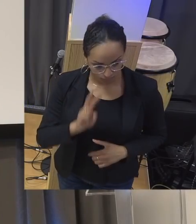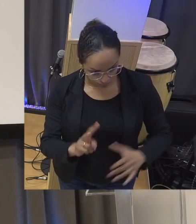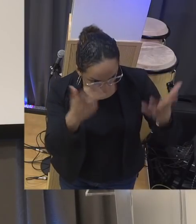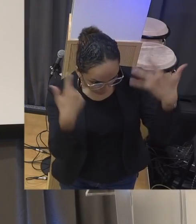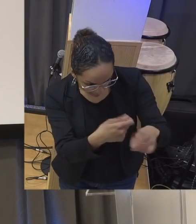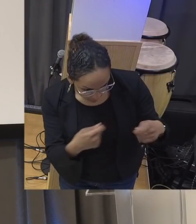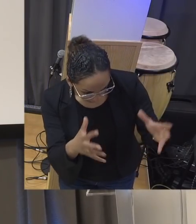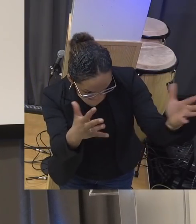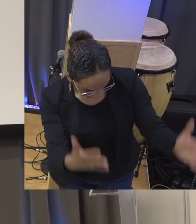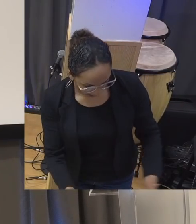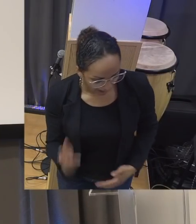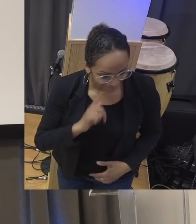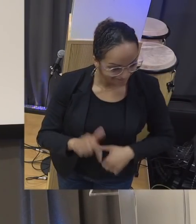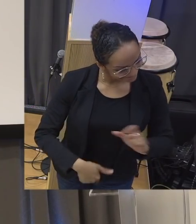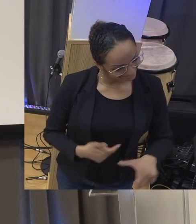grand sourire.